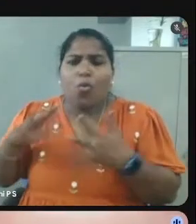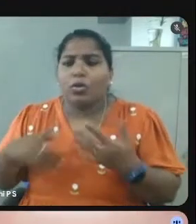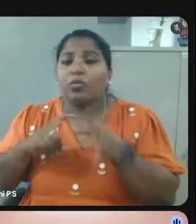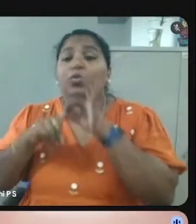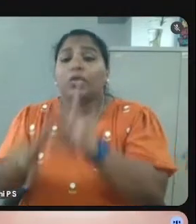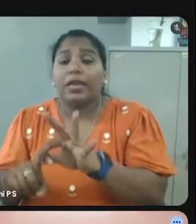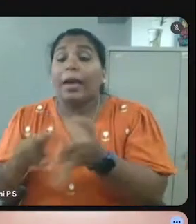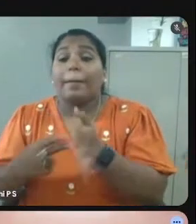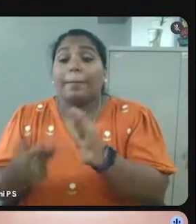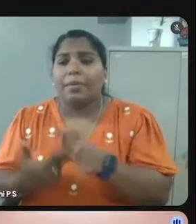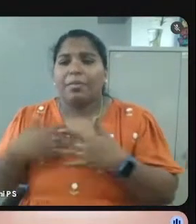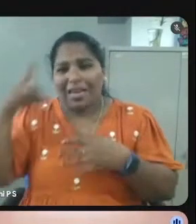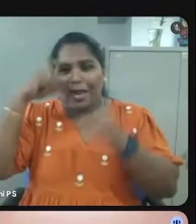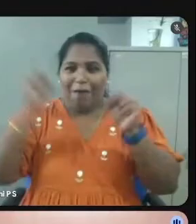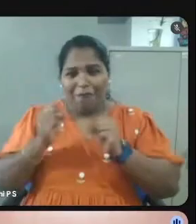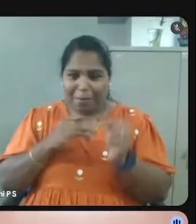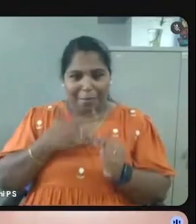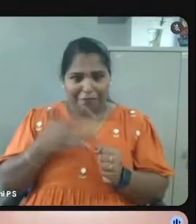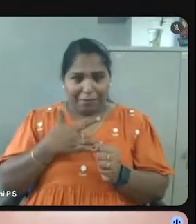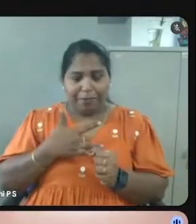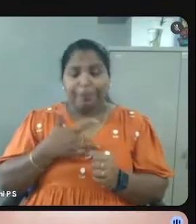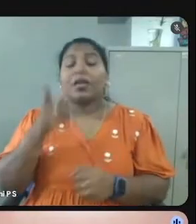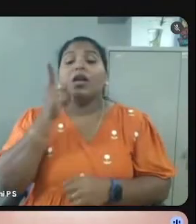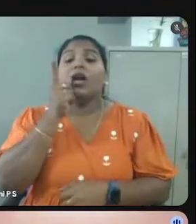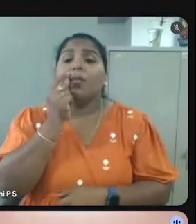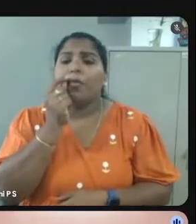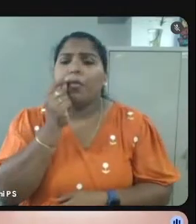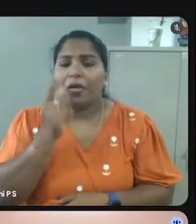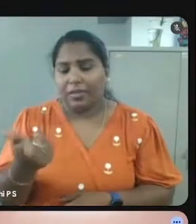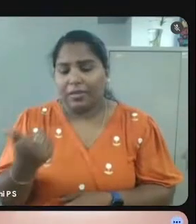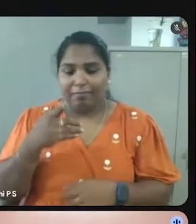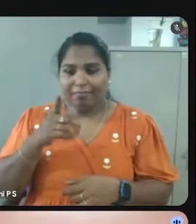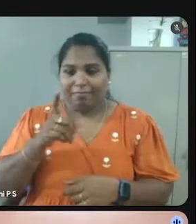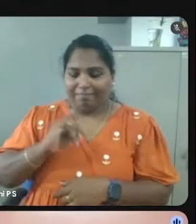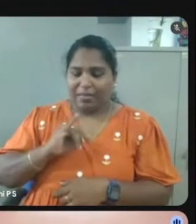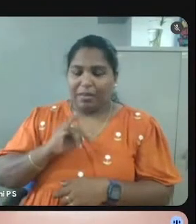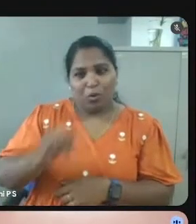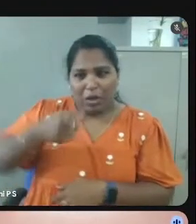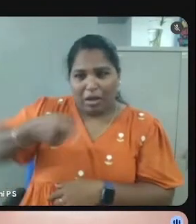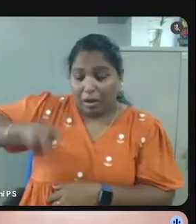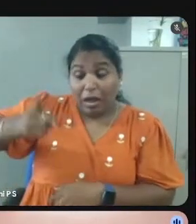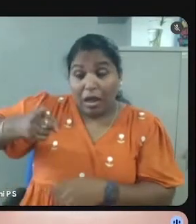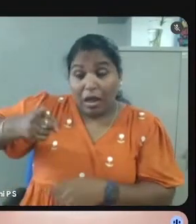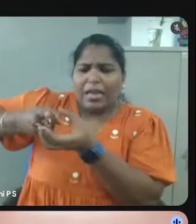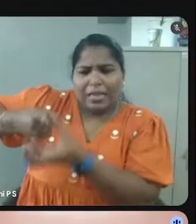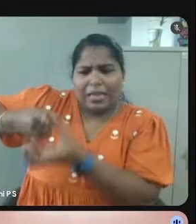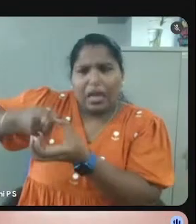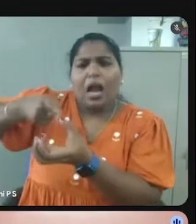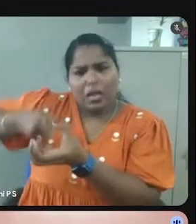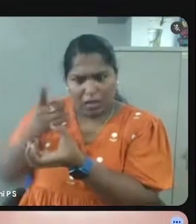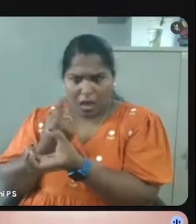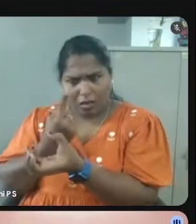കംഫർട്ട് സ്റ്റേജൊക്കെ ഉണ്ടാവും. പിന്നെ മെയിൽസിന്റെ നിങ്ങൾ ടെസ്റ്റ് എക്സാമിനേഷൻ ചെയ്തിട്ടുണ്ടോ, പിന്നെ ഒരു ഏതെങ്കിലും ഒരു